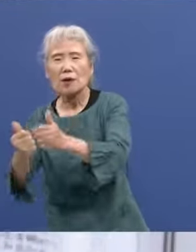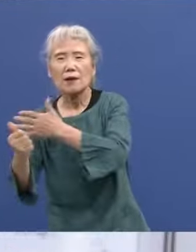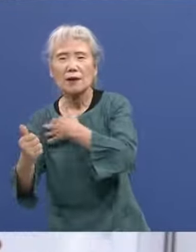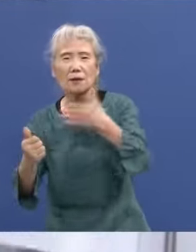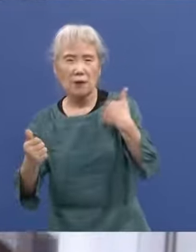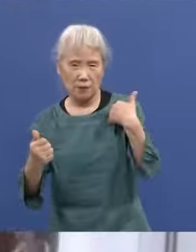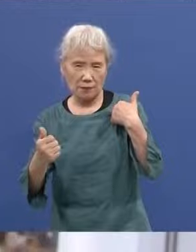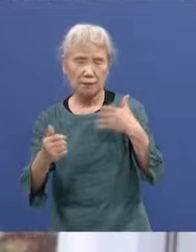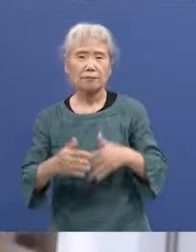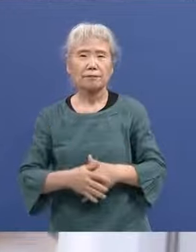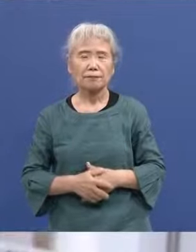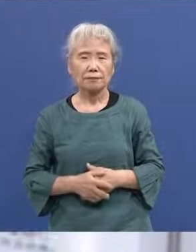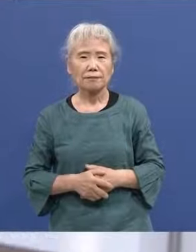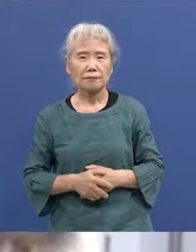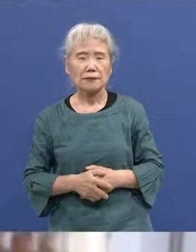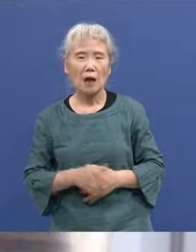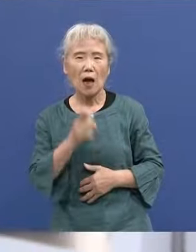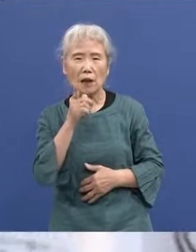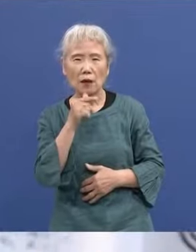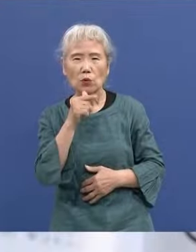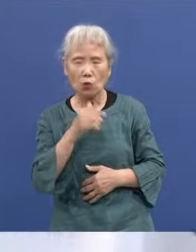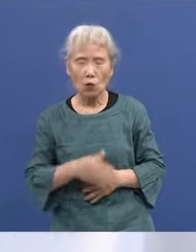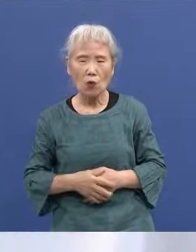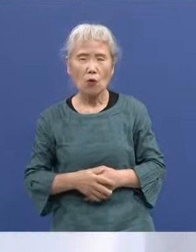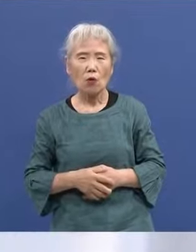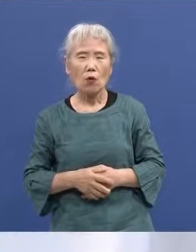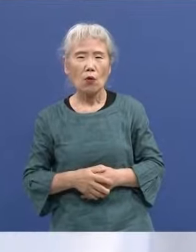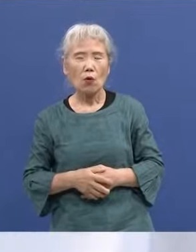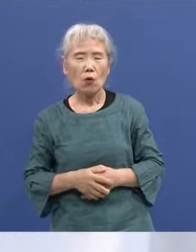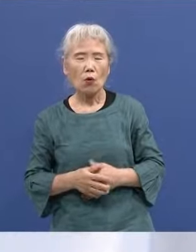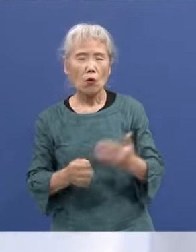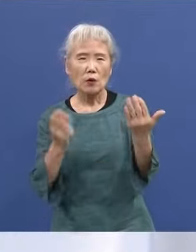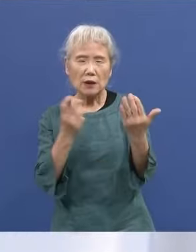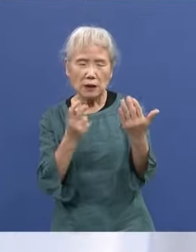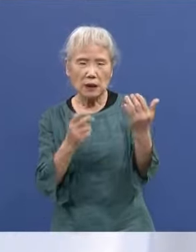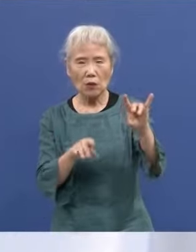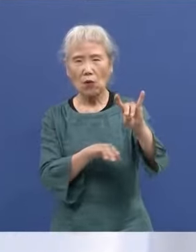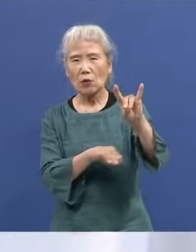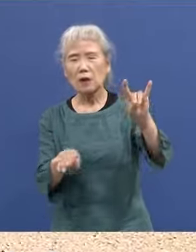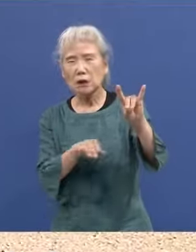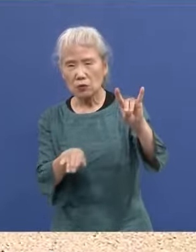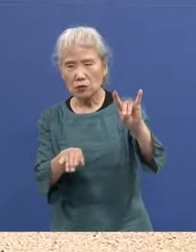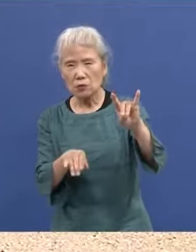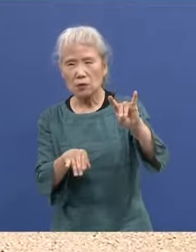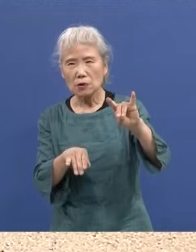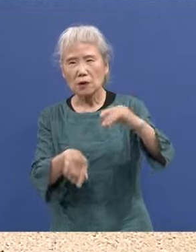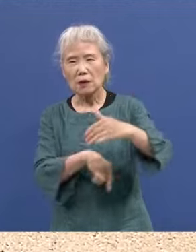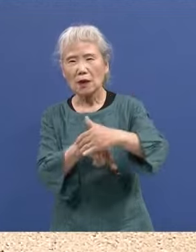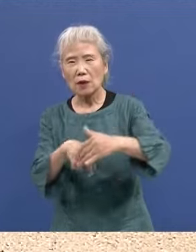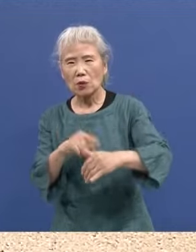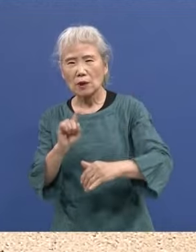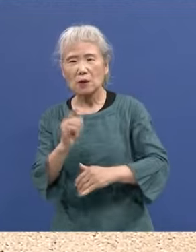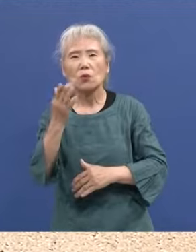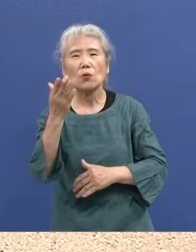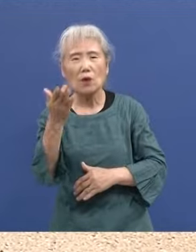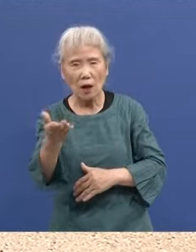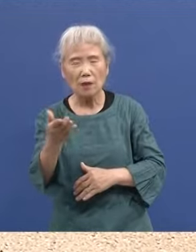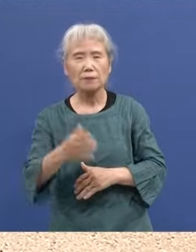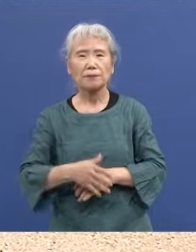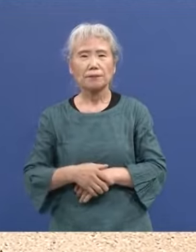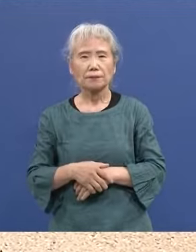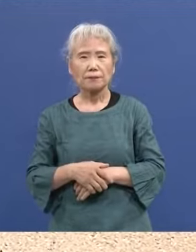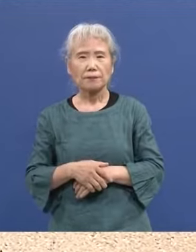可能です。 なるほど。ちなみに審査の基準とか、どのような視点で審査をされているのか教え